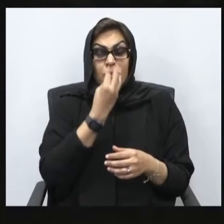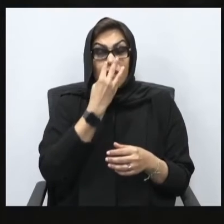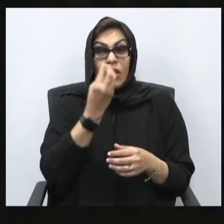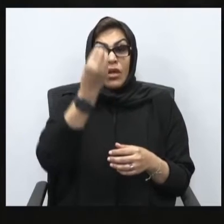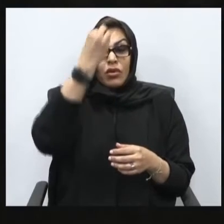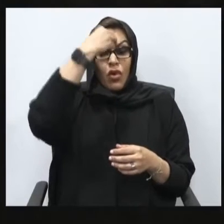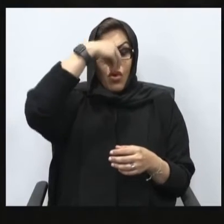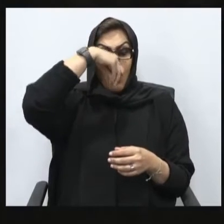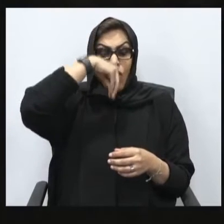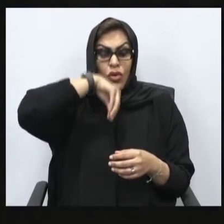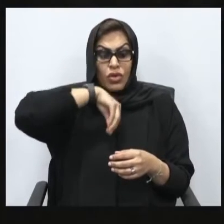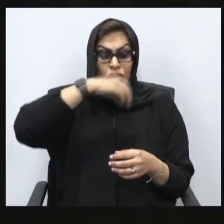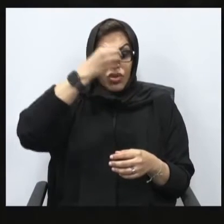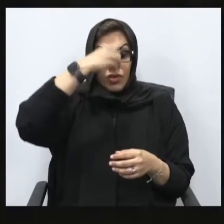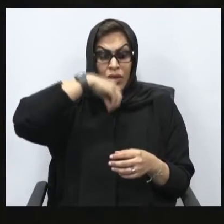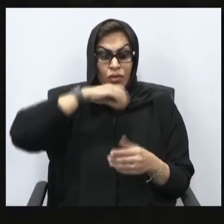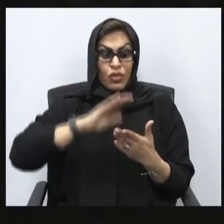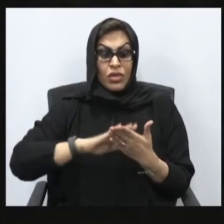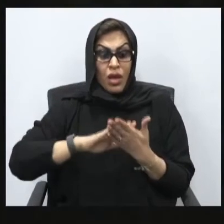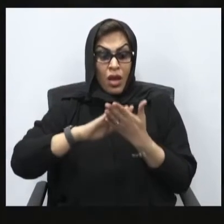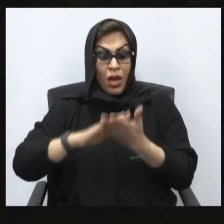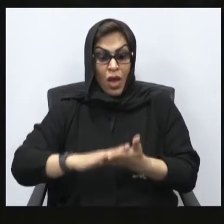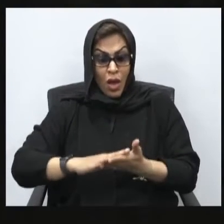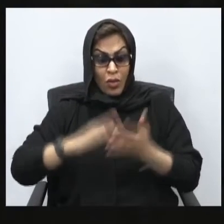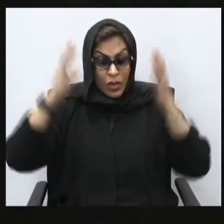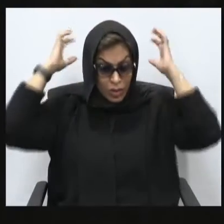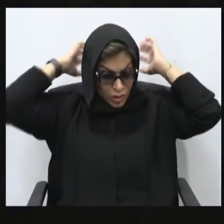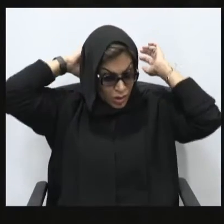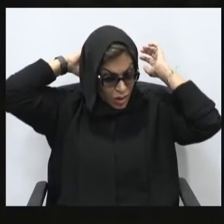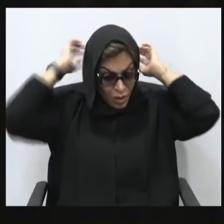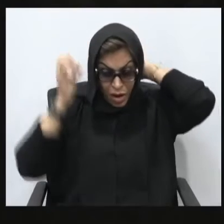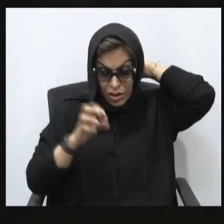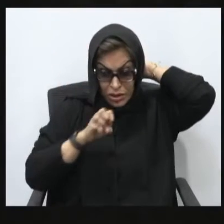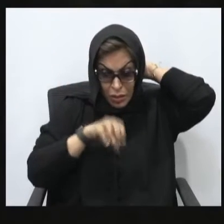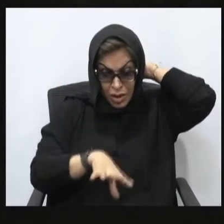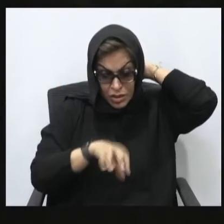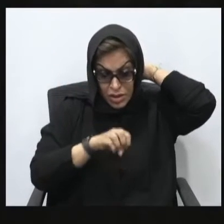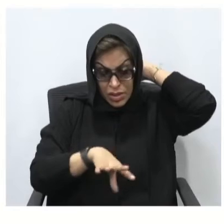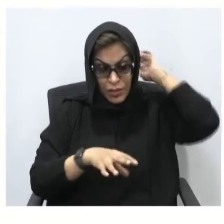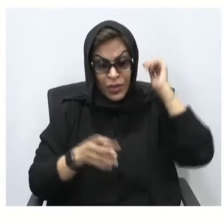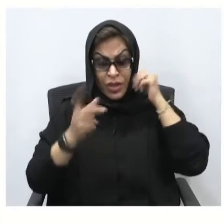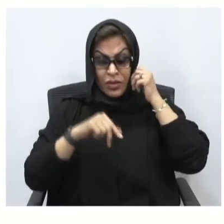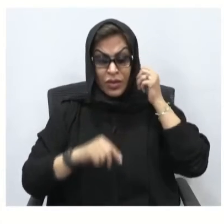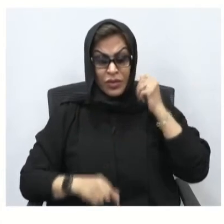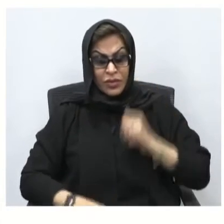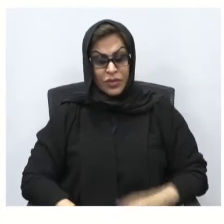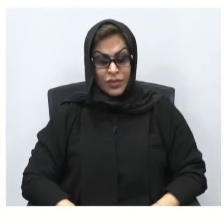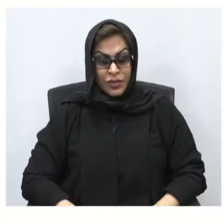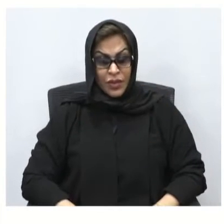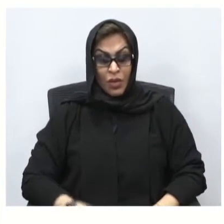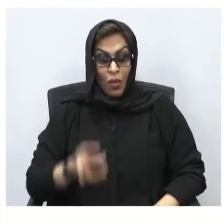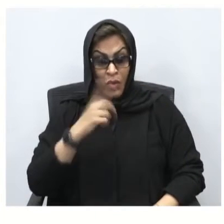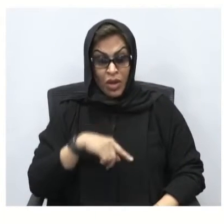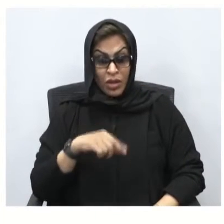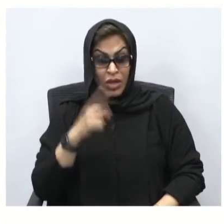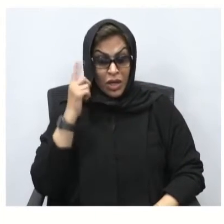الاكسجين من خلال مساعده الدماغ او رسائل الدماغ هل يمكننا التنفس او التحكم